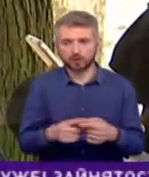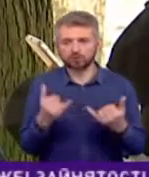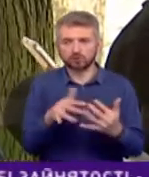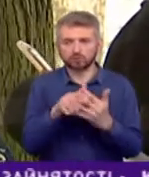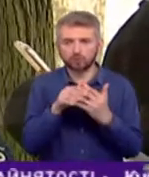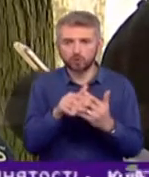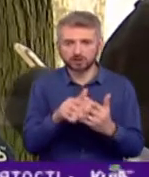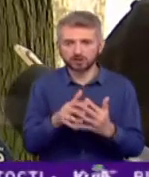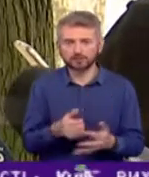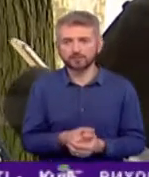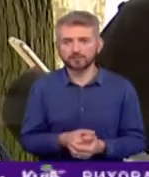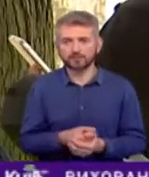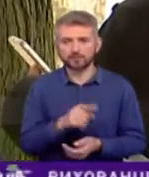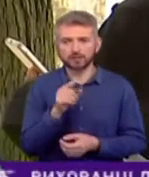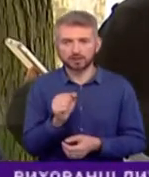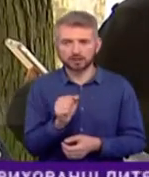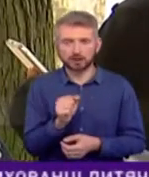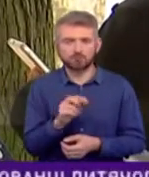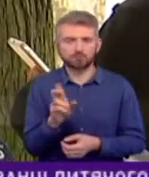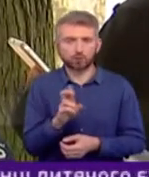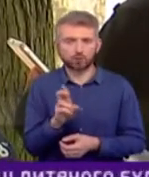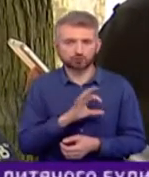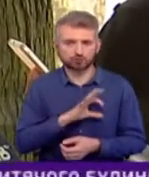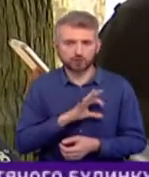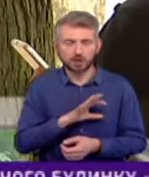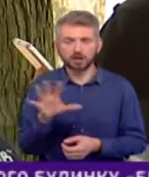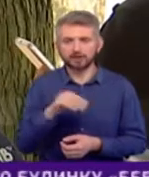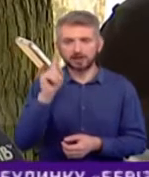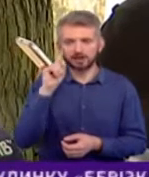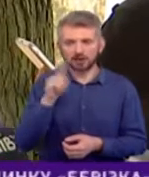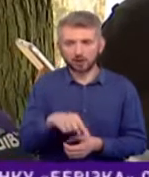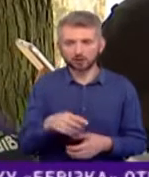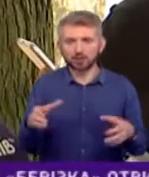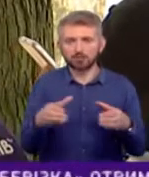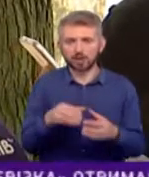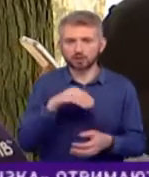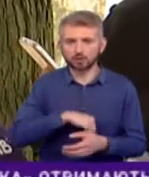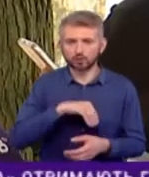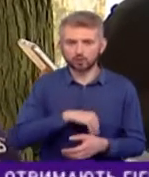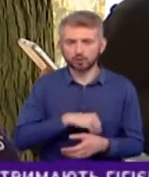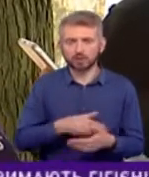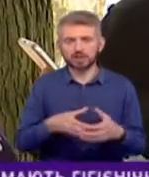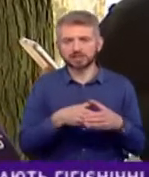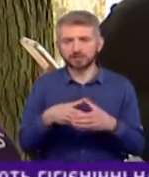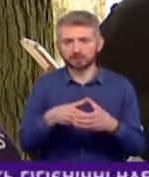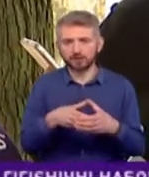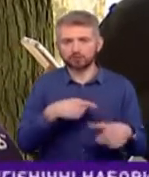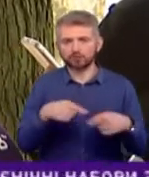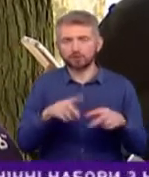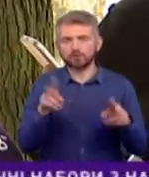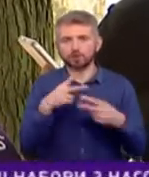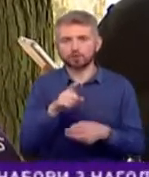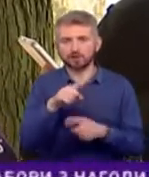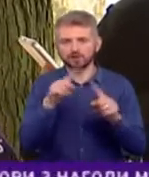бореться за бронзу, і всі знають командний дух, колектив футбольного клубу «Заря».